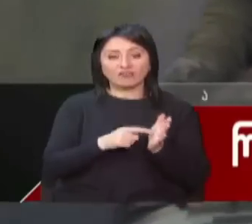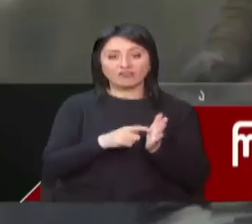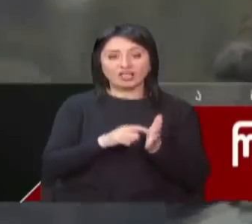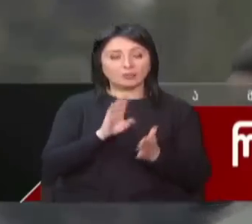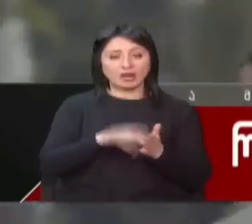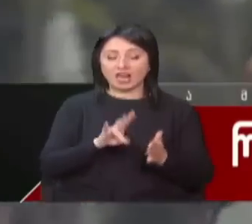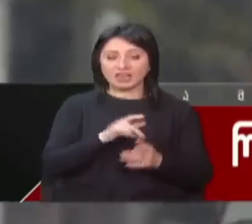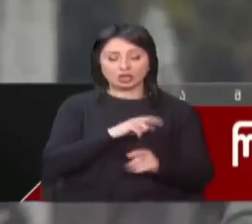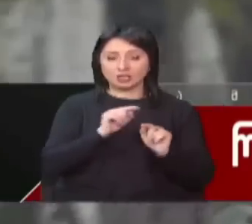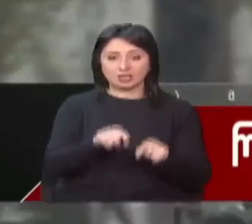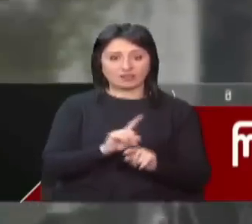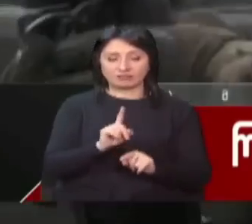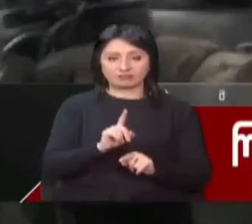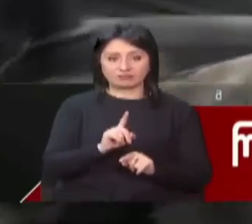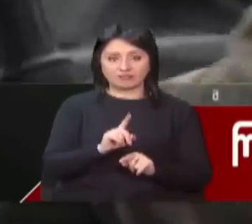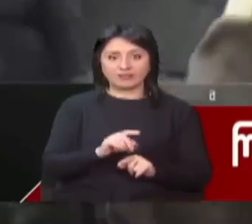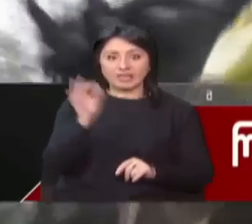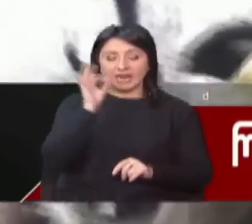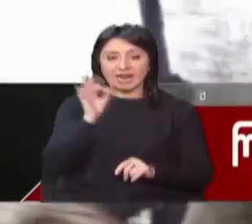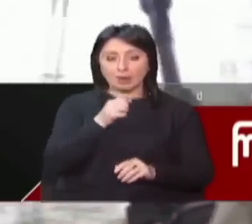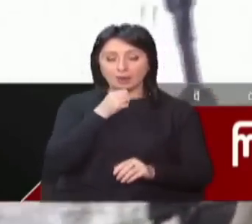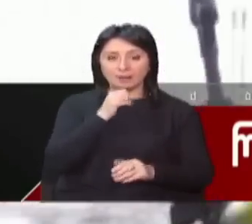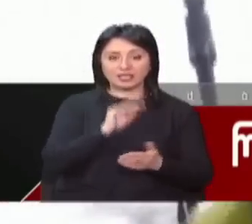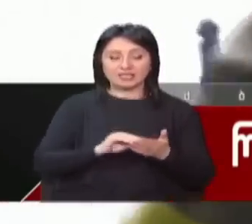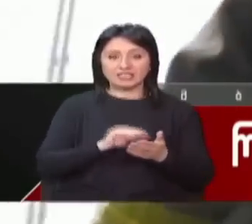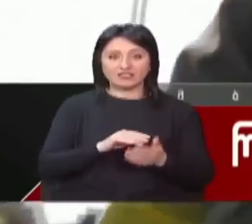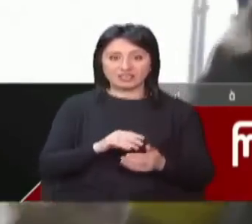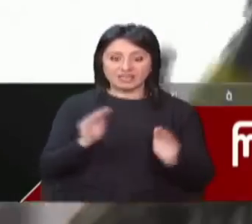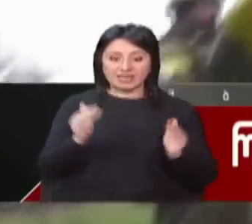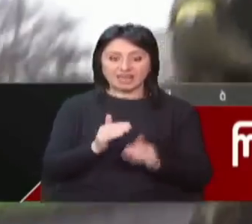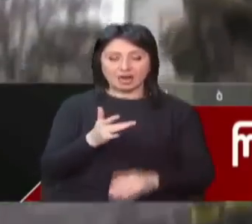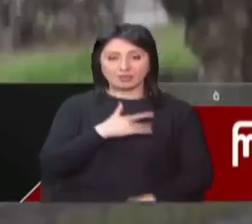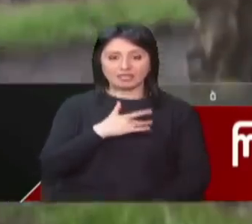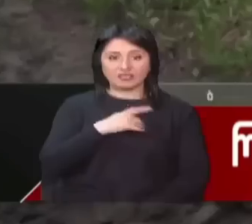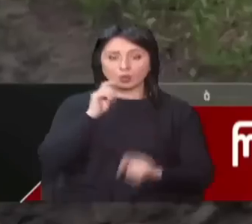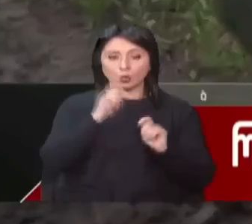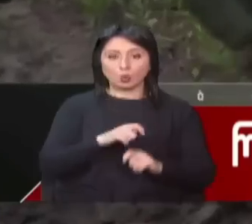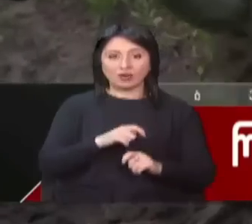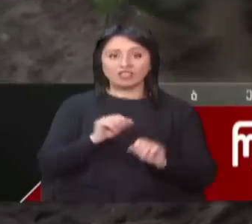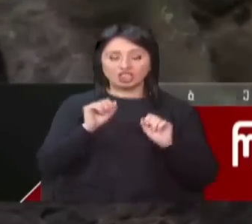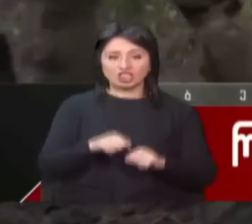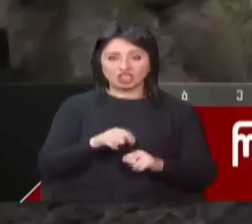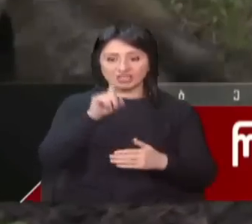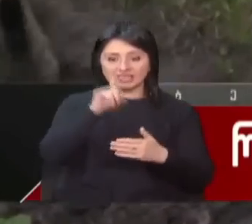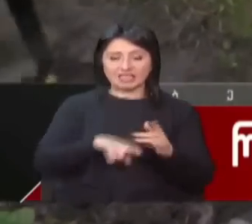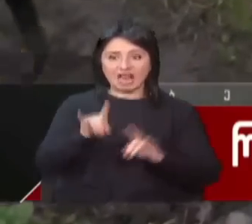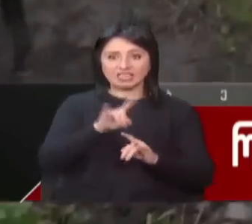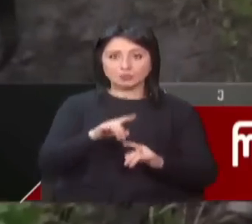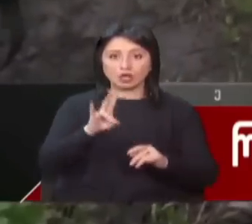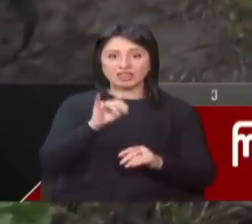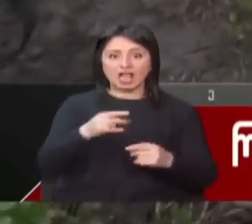დათქმის გარეშე ნატოს წევრები უნდა გახდნენ. გერმანული მედია წერს, რომ ნაკლებად სავარაუდოა უკრაინამ შეძლოს დაარწმუნოს